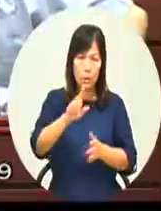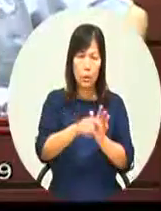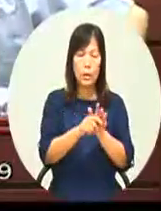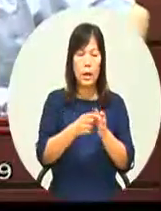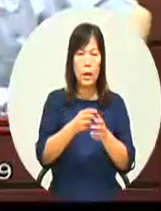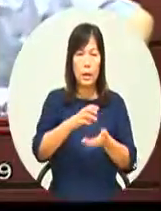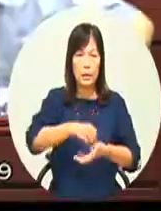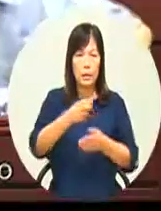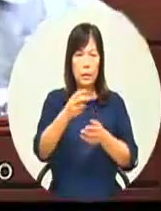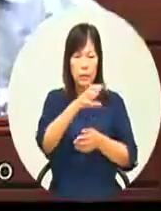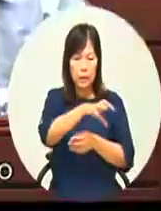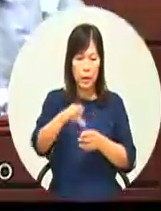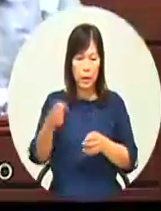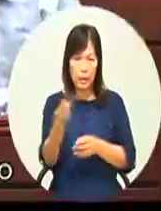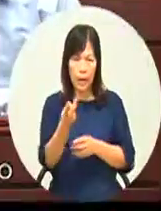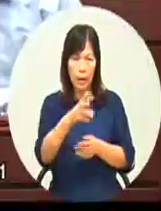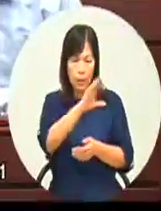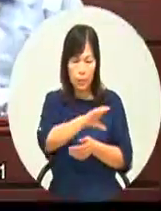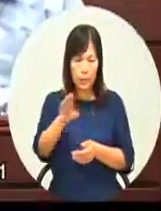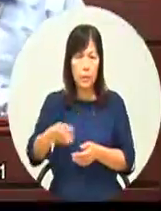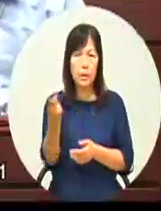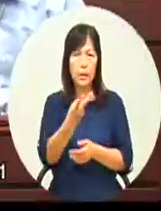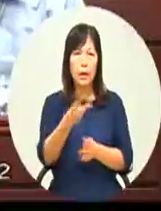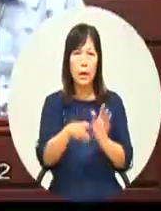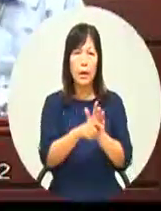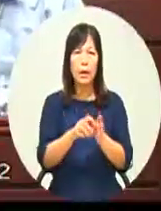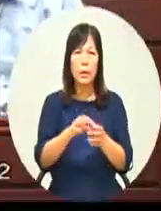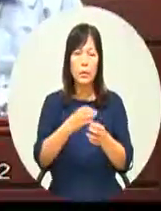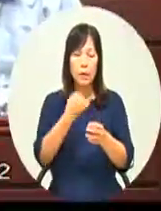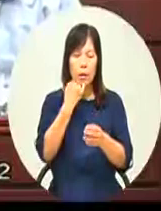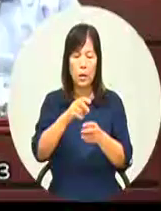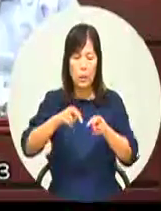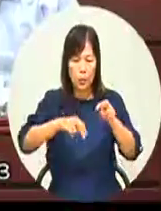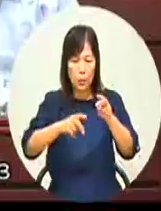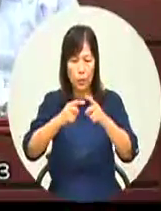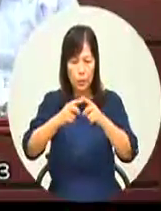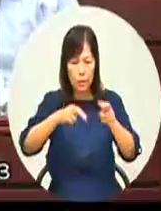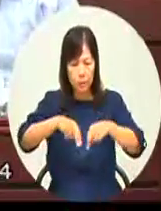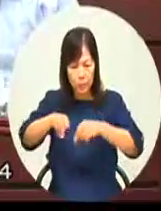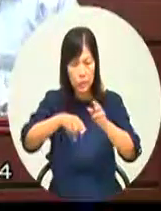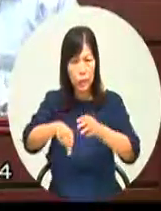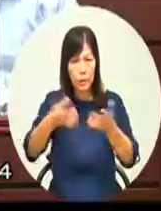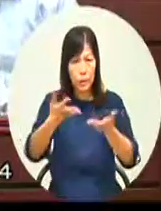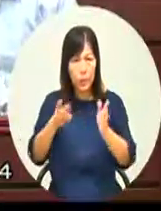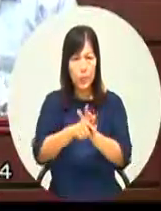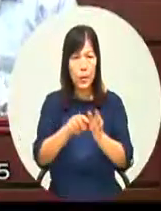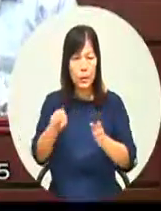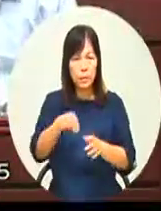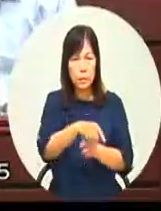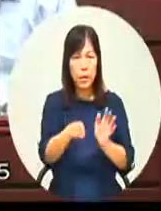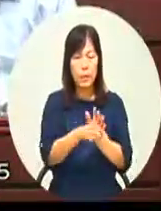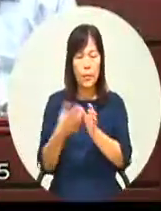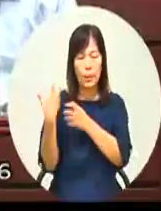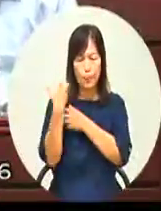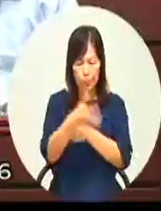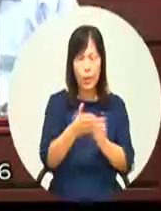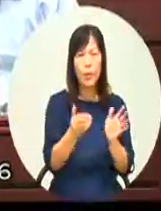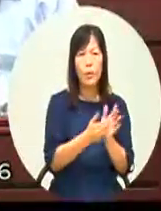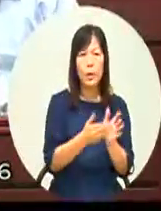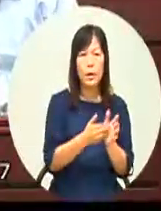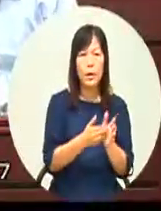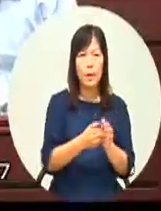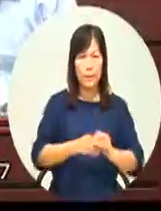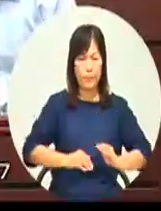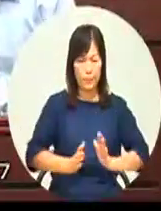个停车场，富民跟富国退缩人行道的部分，这个部分因为目前这两场我们已经委外，所以我马上